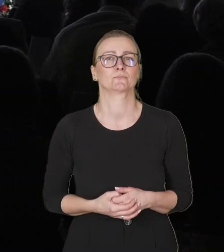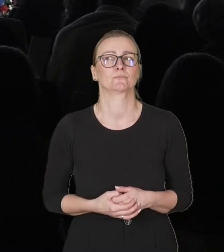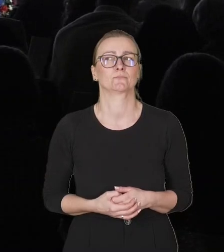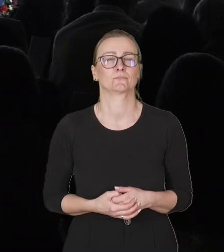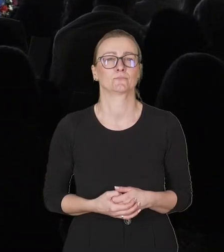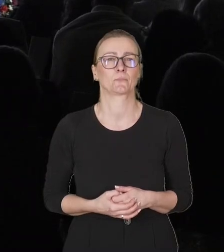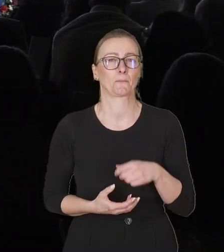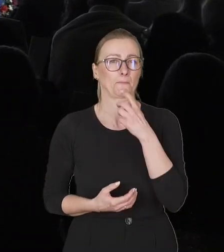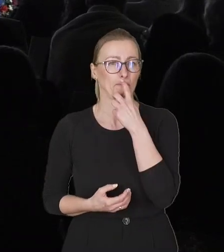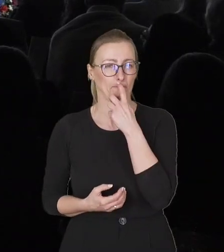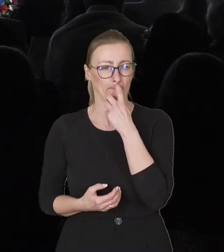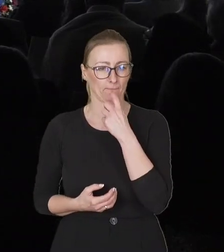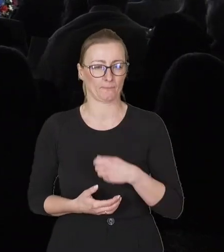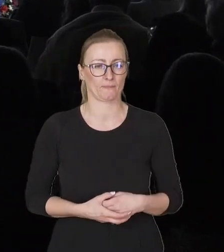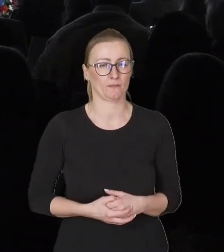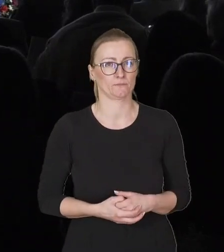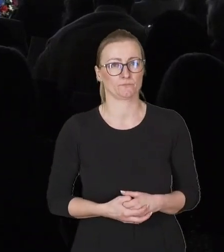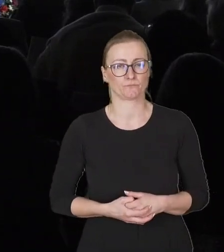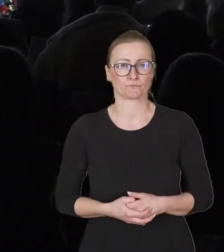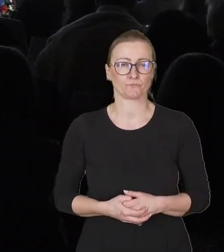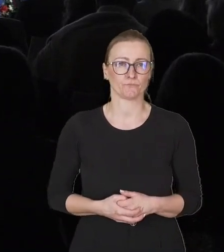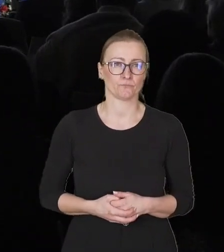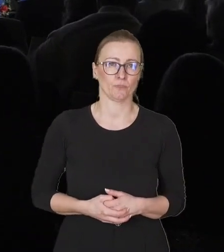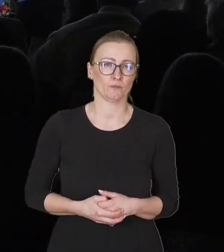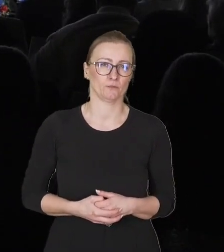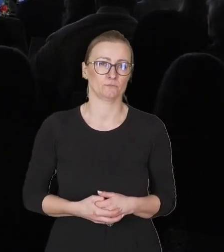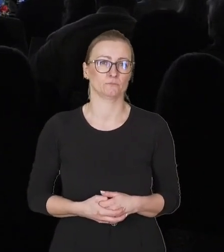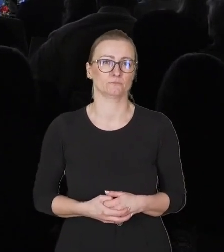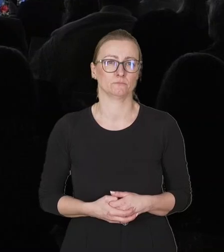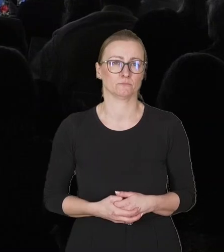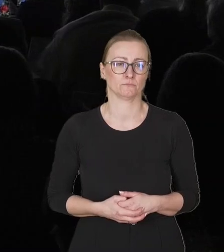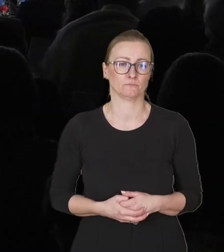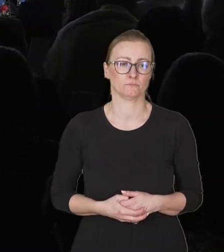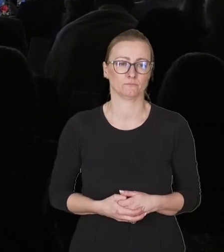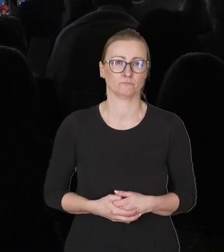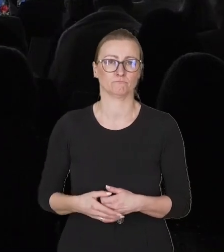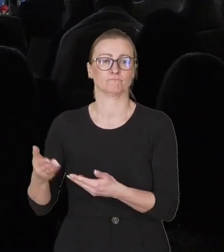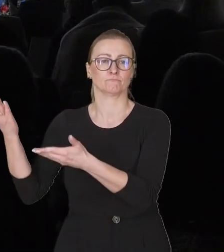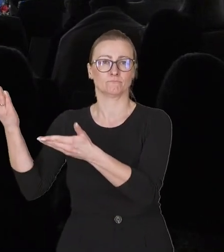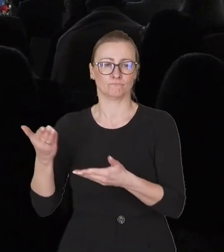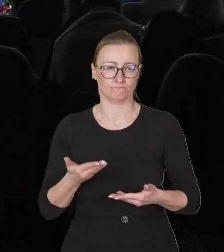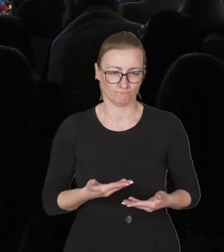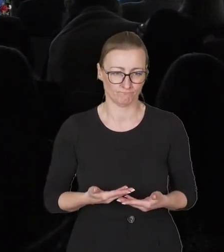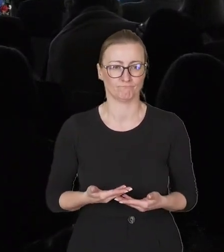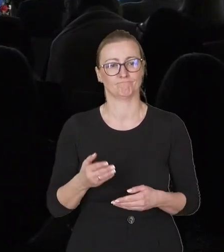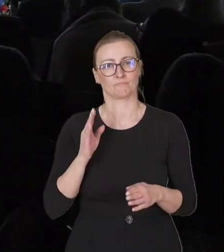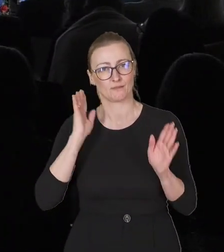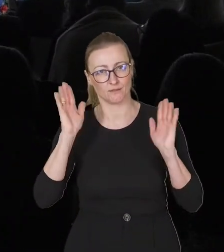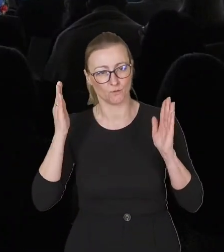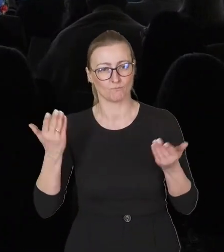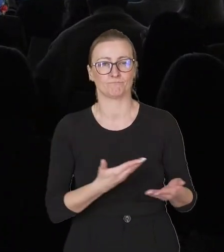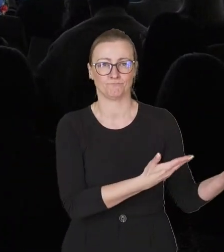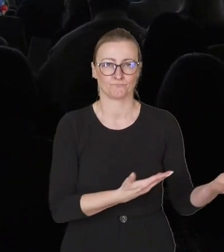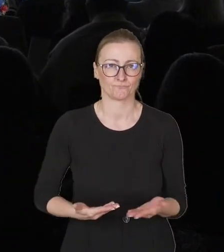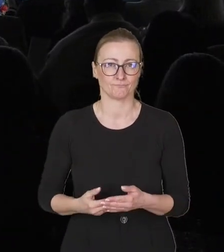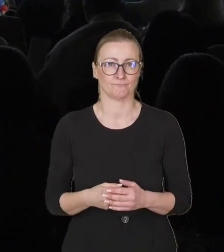Well, with the morning footage and with this short video, I think it's clear and obvious for all of us that cohesion policy has contributed